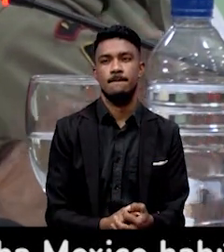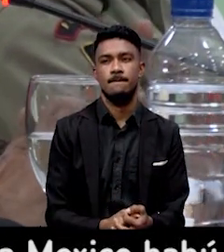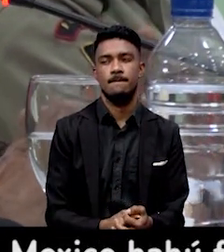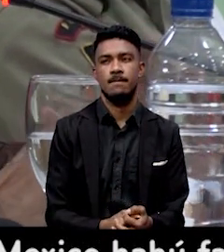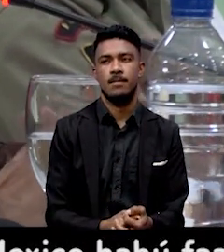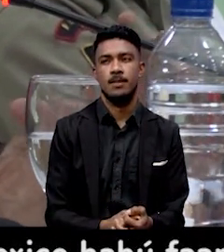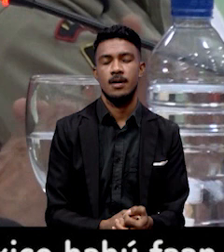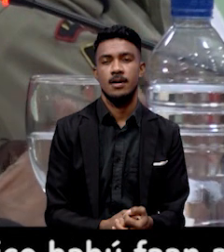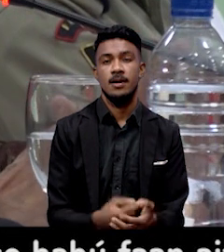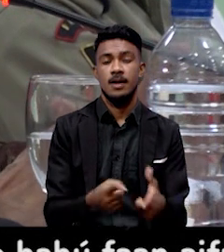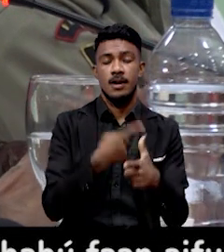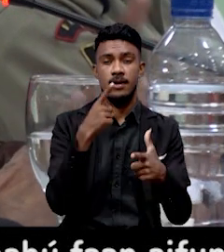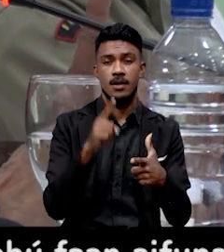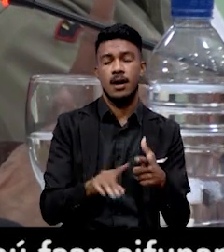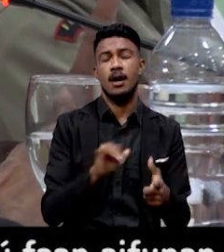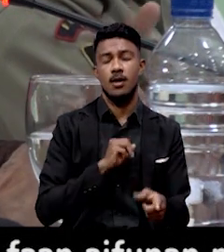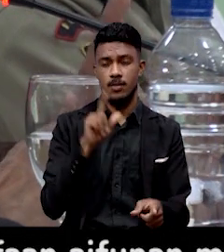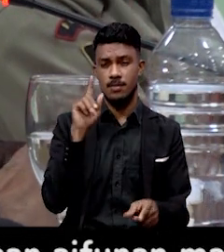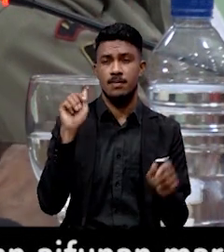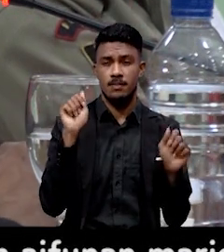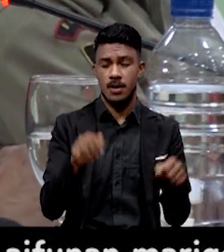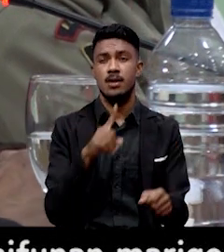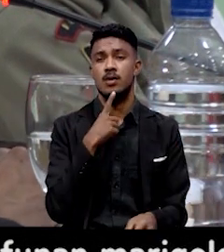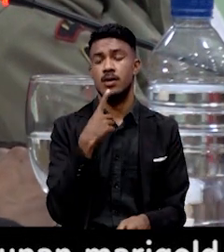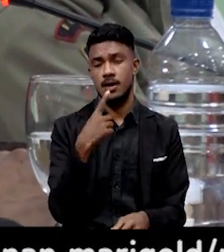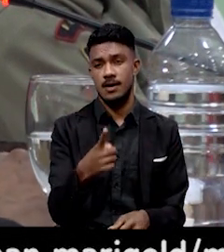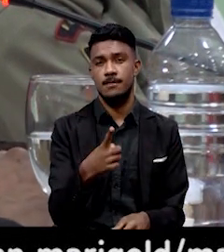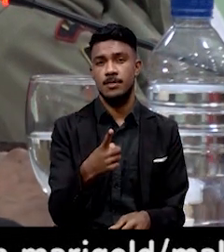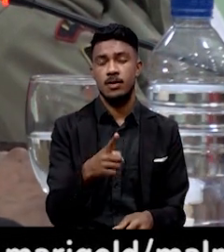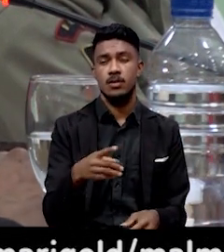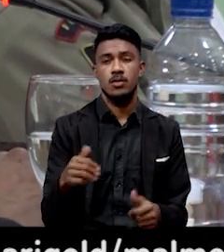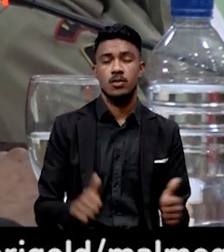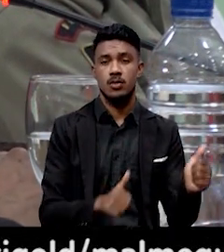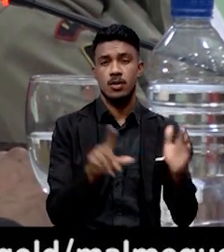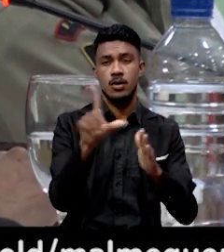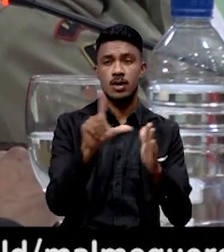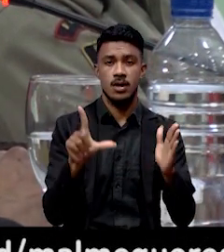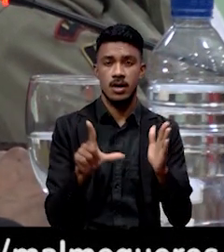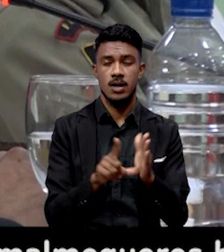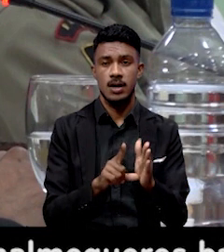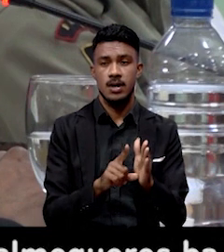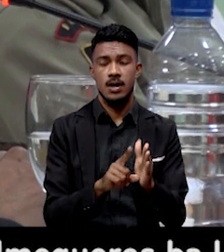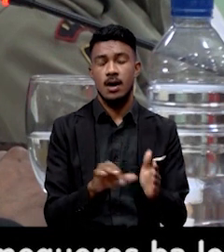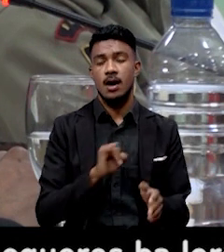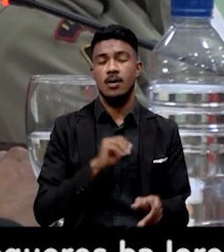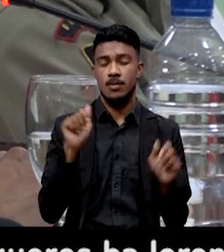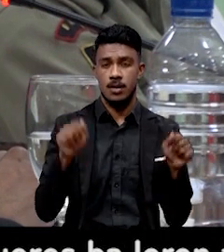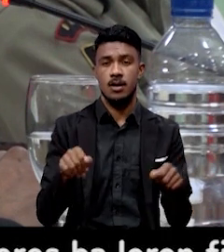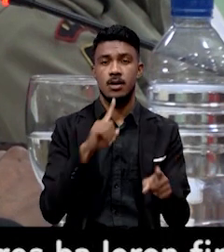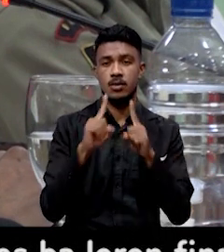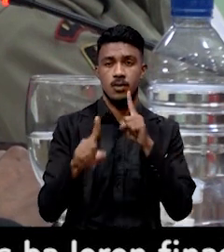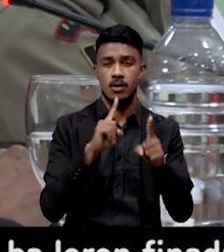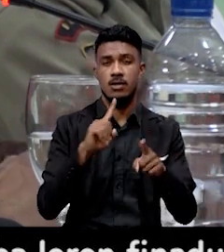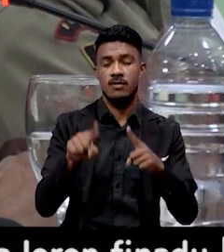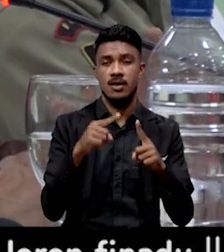Ini apa? Hal bela dia kata kami, tuir musa ini si tanir kodi hus civil ni nya. Hal bela hati hati. Kata